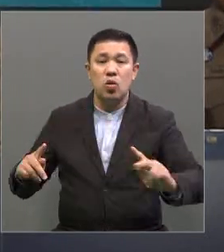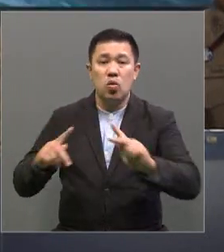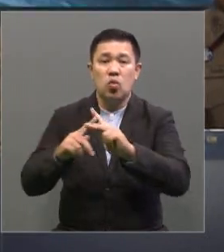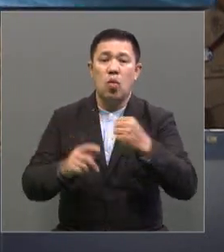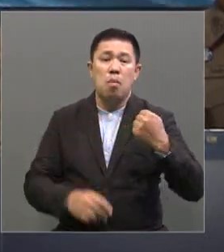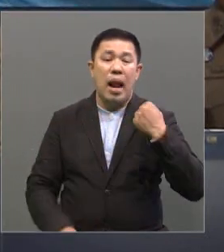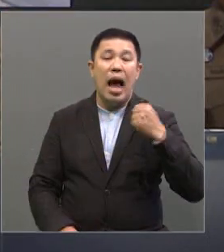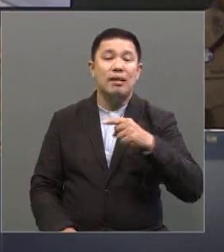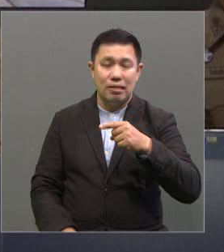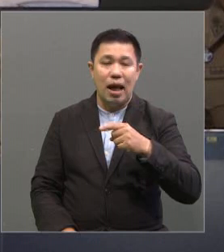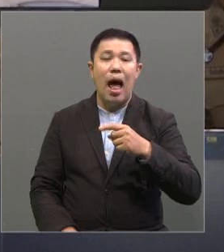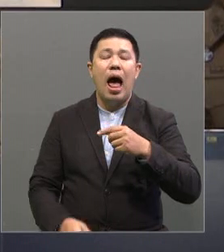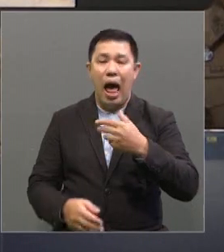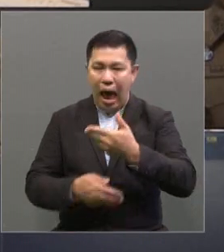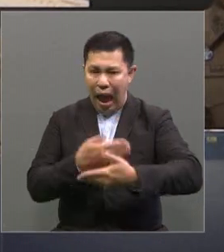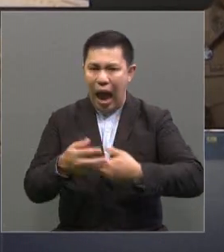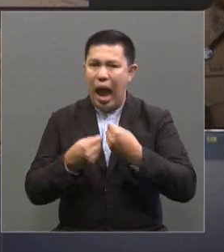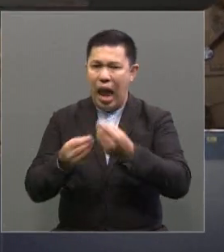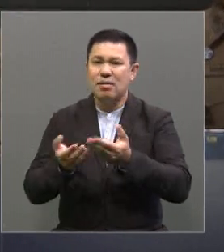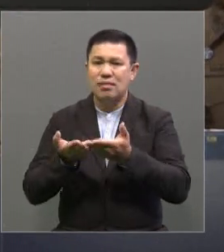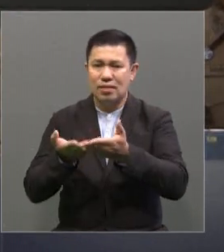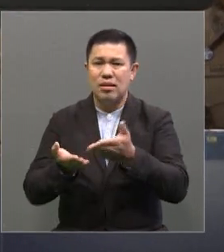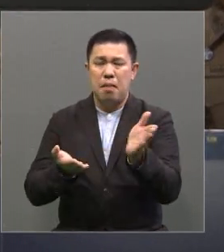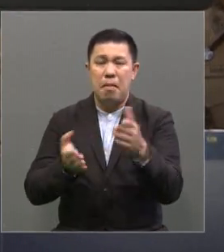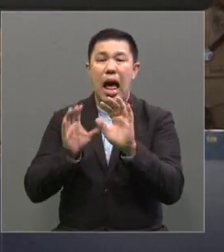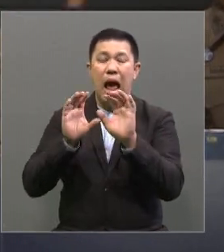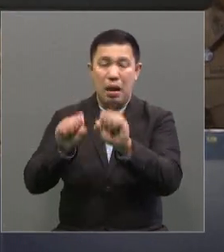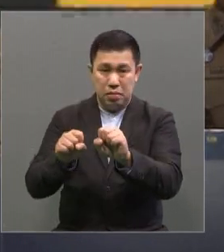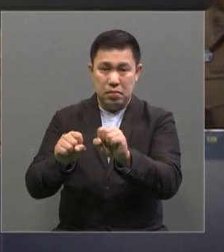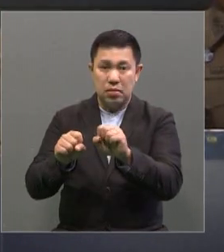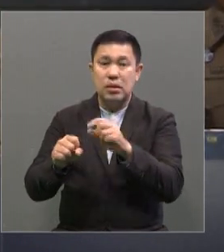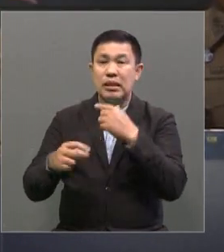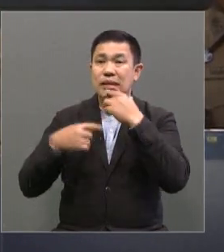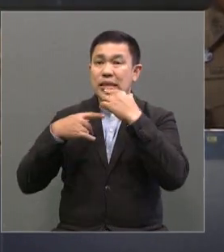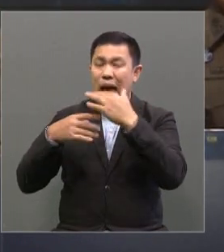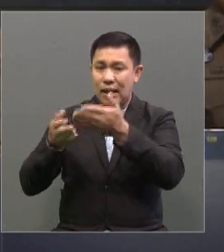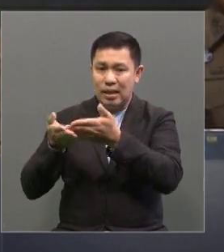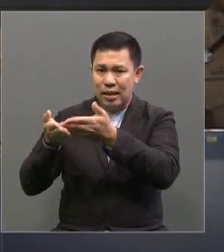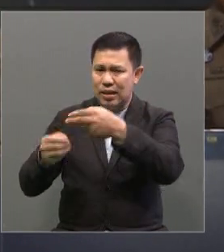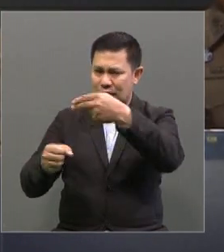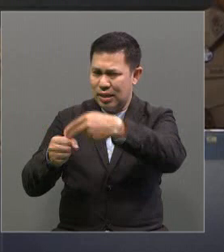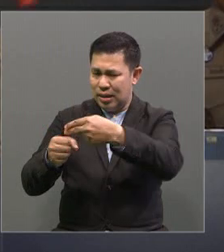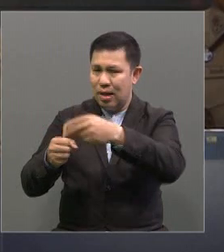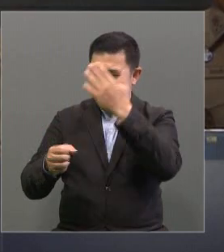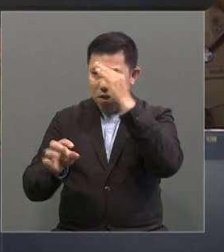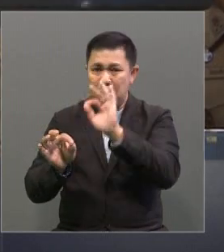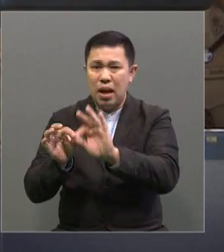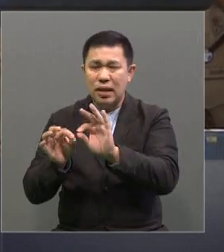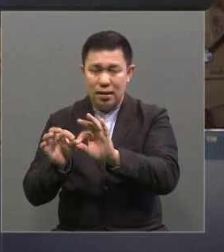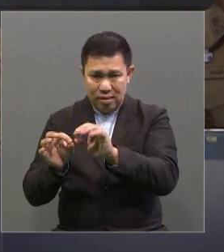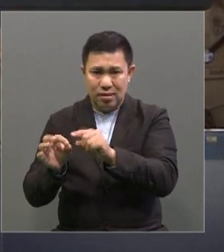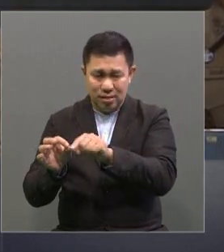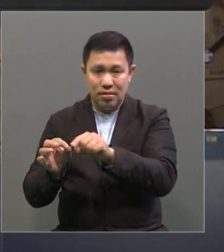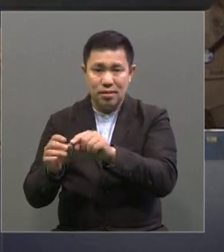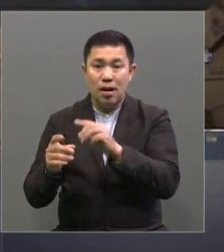านเนี่ยเขาขายให้กับกลุ่มประมงพาณิชย์เท่านั้นซึ่งปกติเขาจะขายกันอยู่กลางทะเลเพื่อลดต้นทุนให้กับชาวประมงปรากฏว่